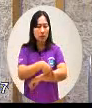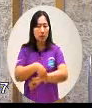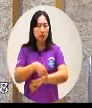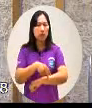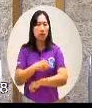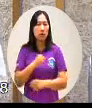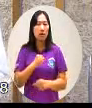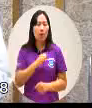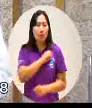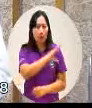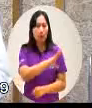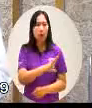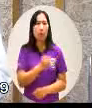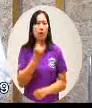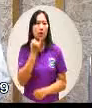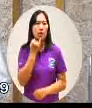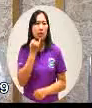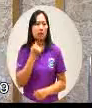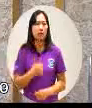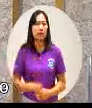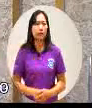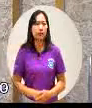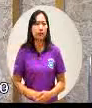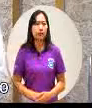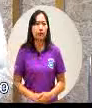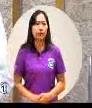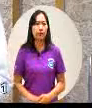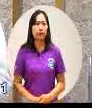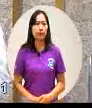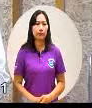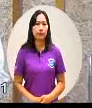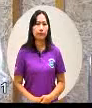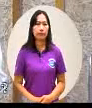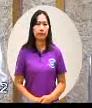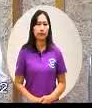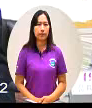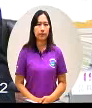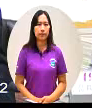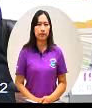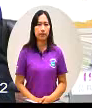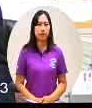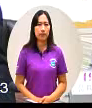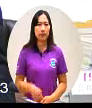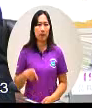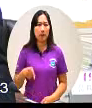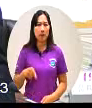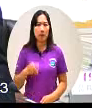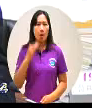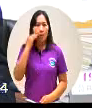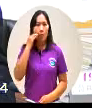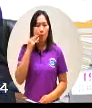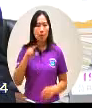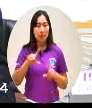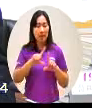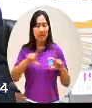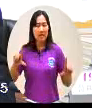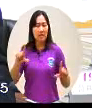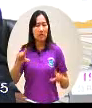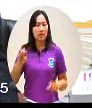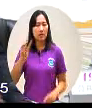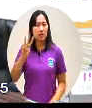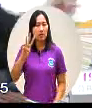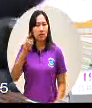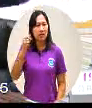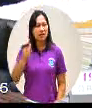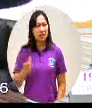完成， 上班啊，对不 对？即马都即马 设计即马咧建筑物哦，即若较大型的三一万五一万的慢慢一直慢慢